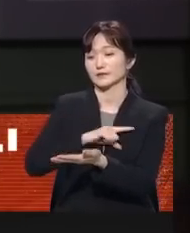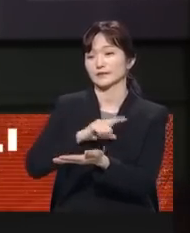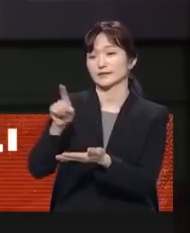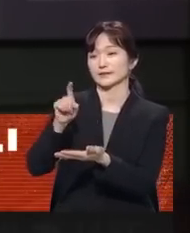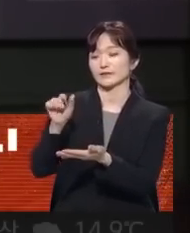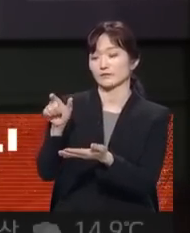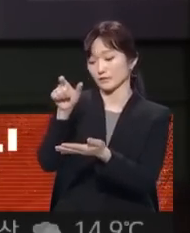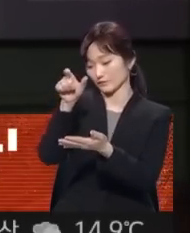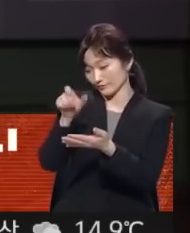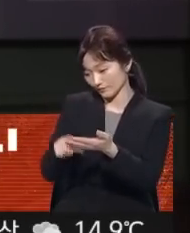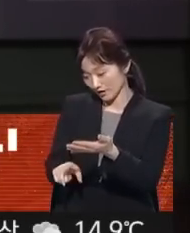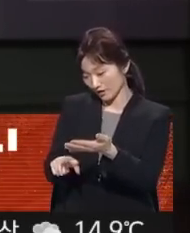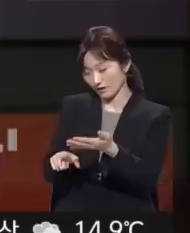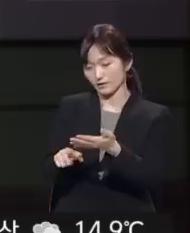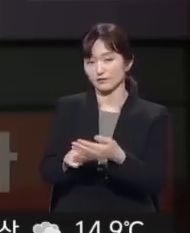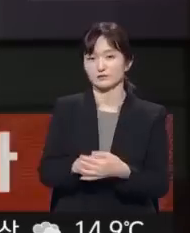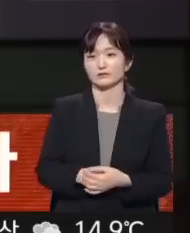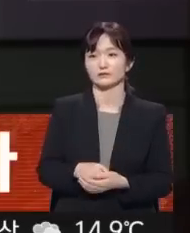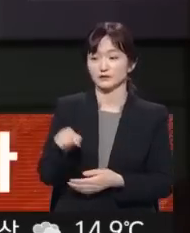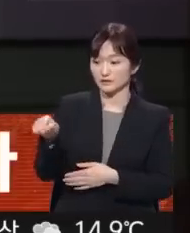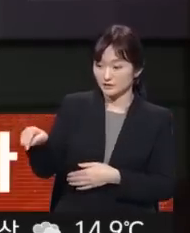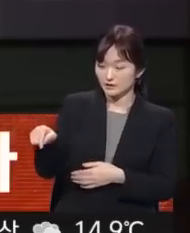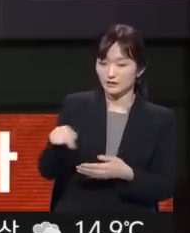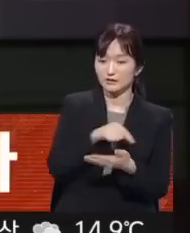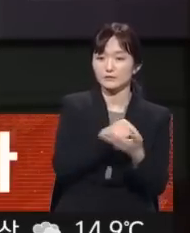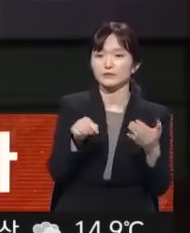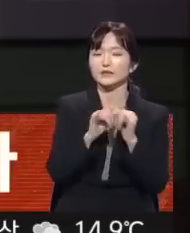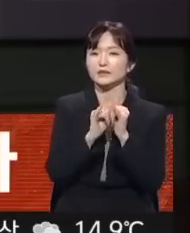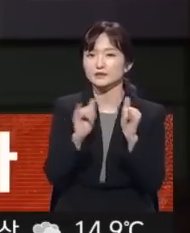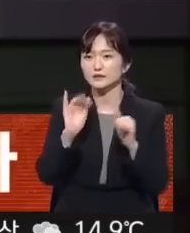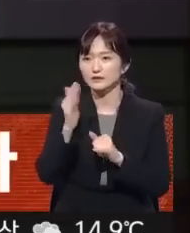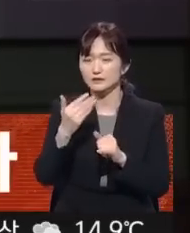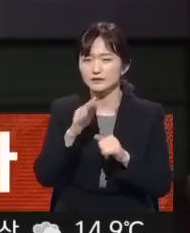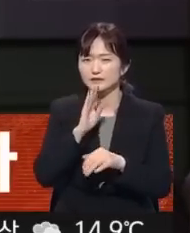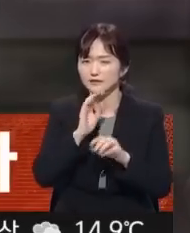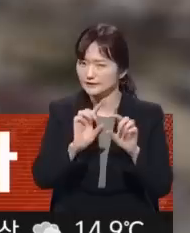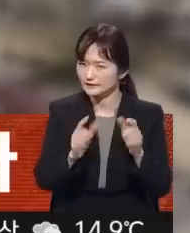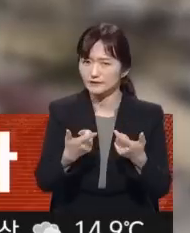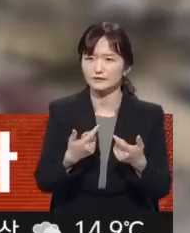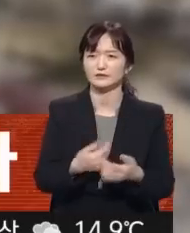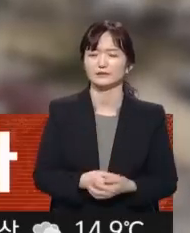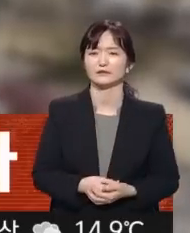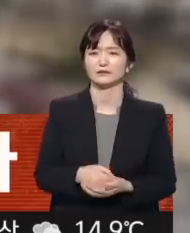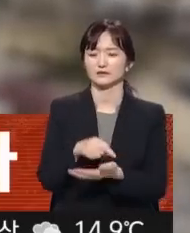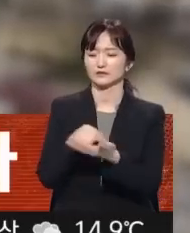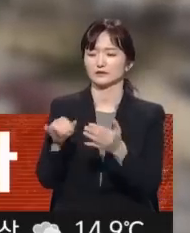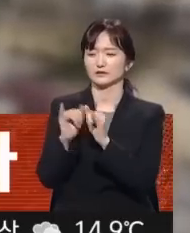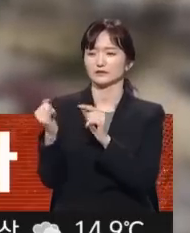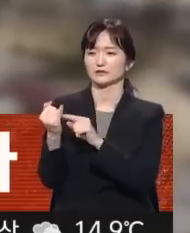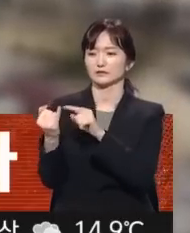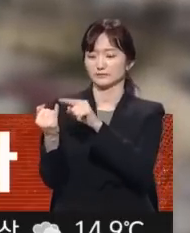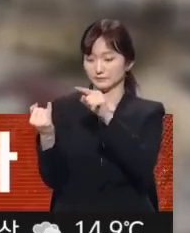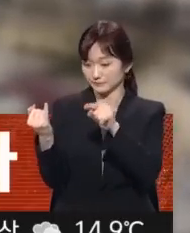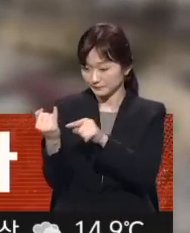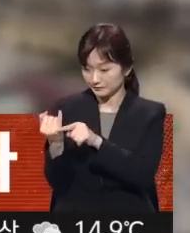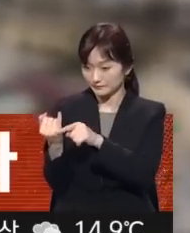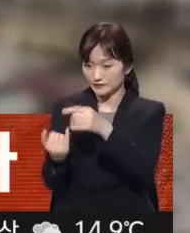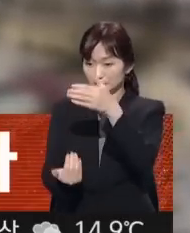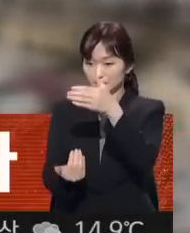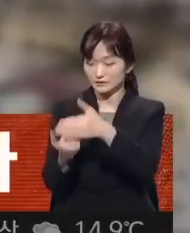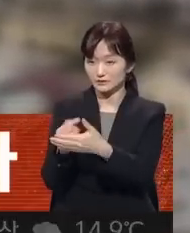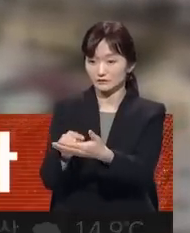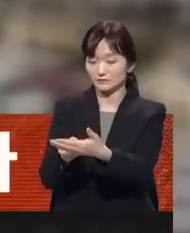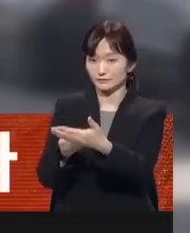그 사람들이 다 피의자가 됐다 이런 소문이 돌고 있는데이 역시 사실이 아니고요 여기에 더해서이 피해자가 아이를 가지는 바람에 사건이